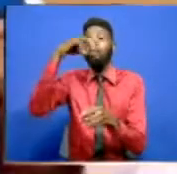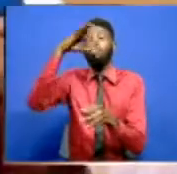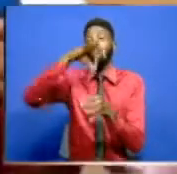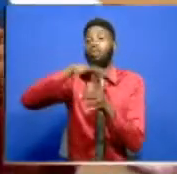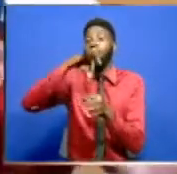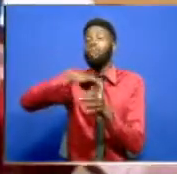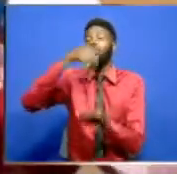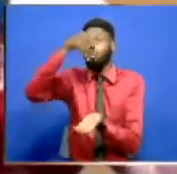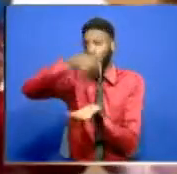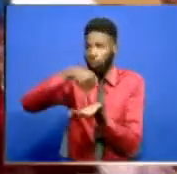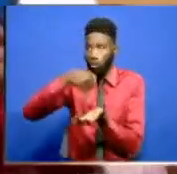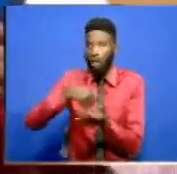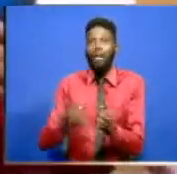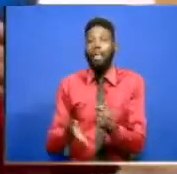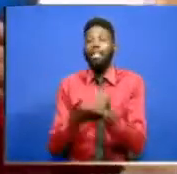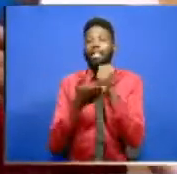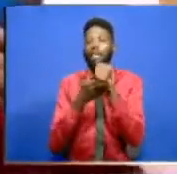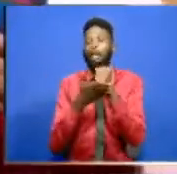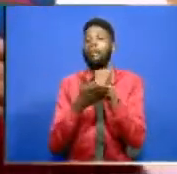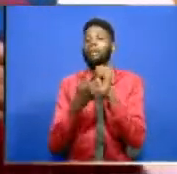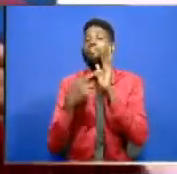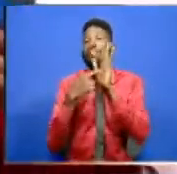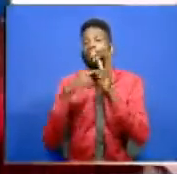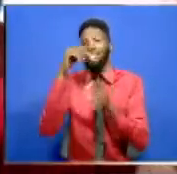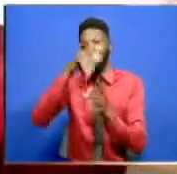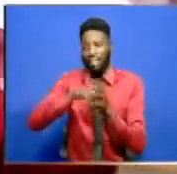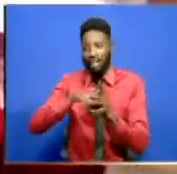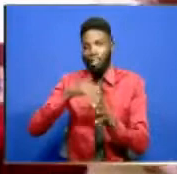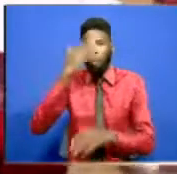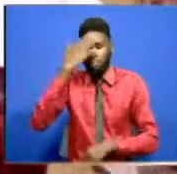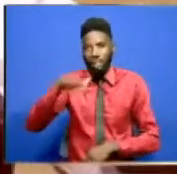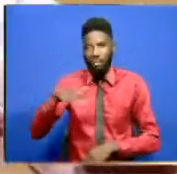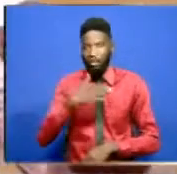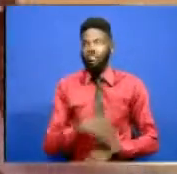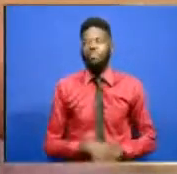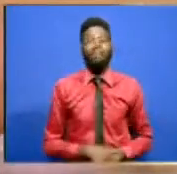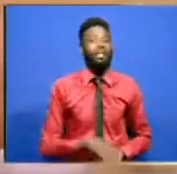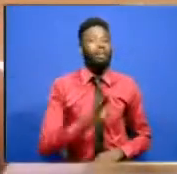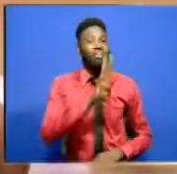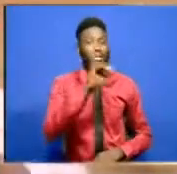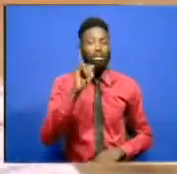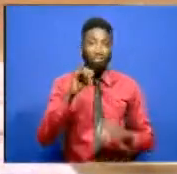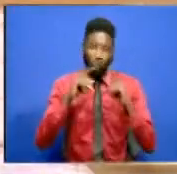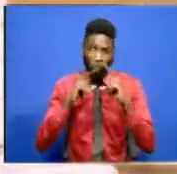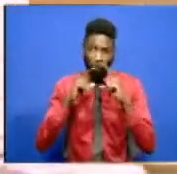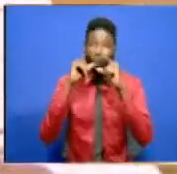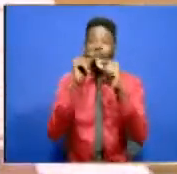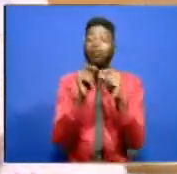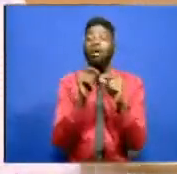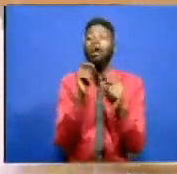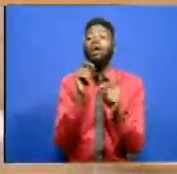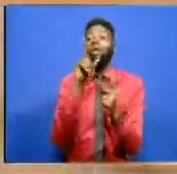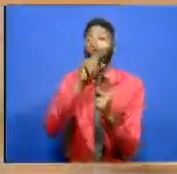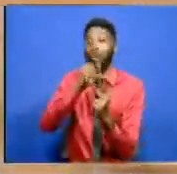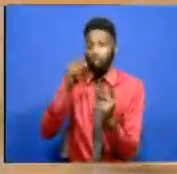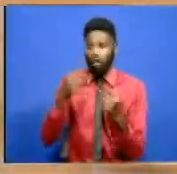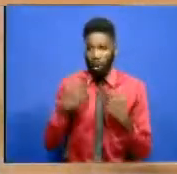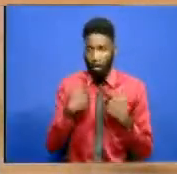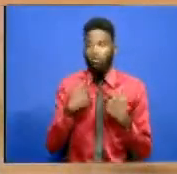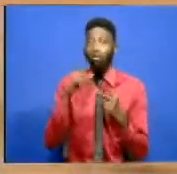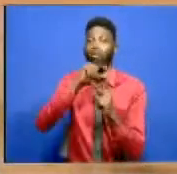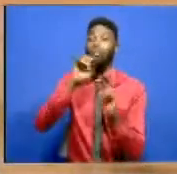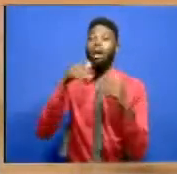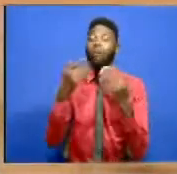assemblies. Mama BBI imesema mambo ya nominations, you will be nominated if you tried to vie and maybe you are the top